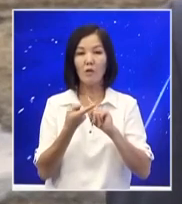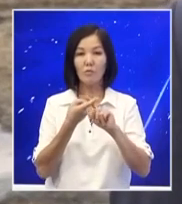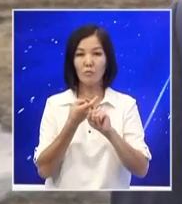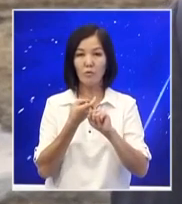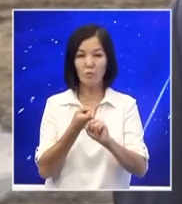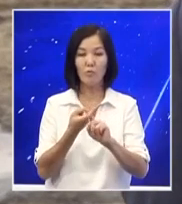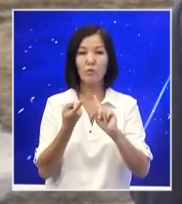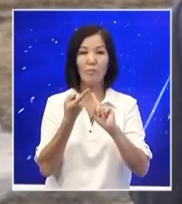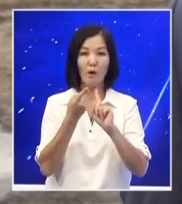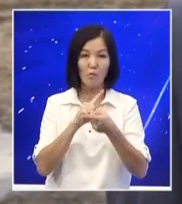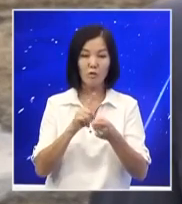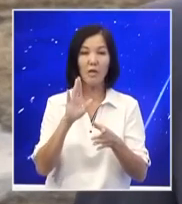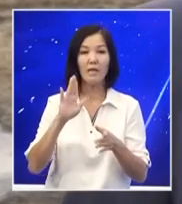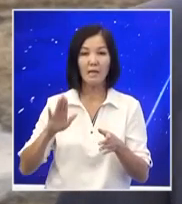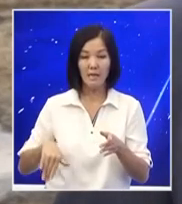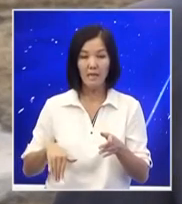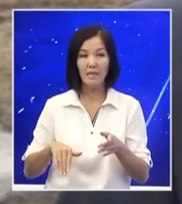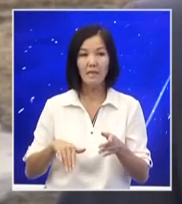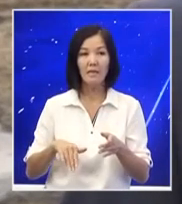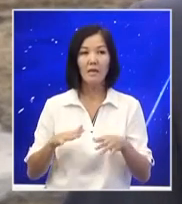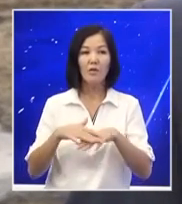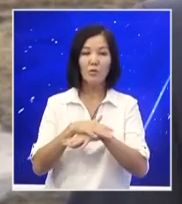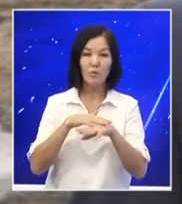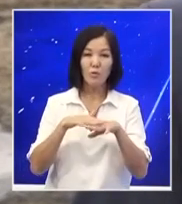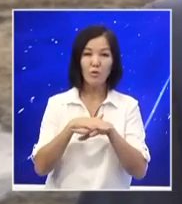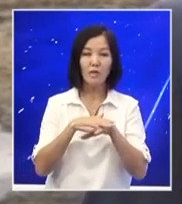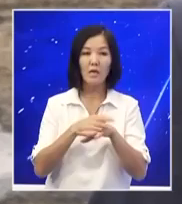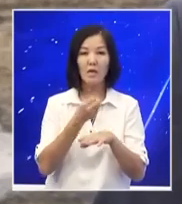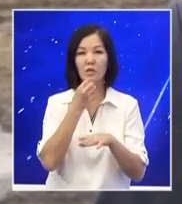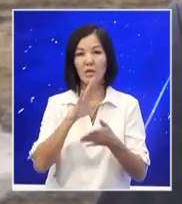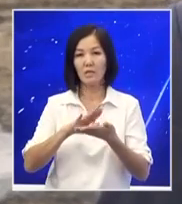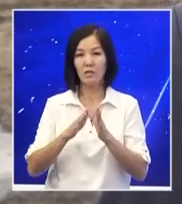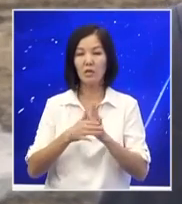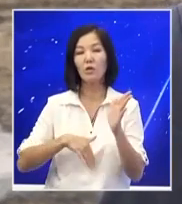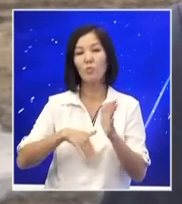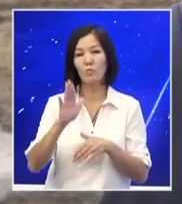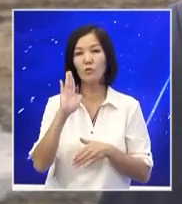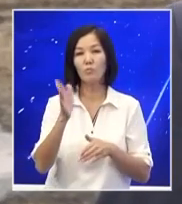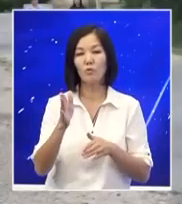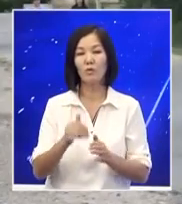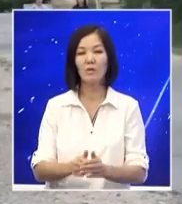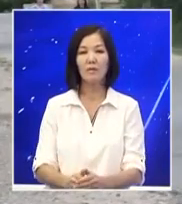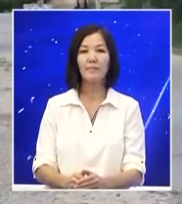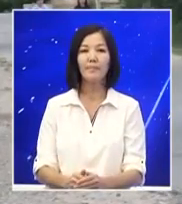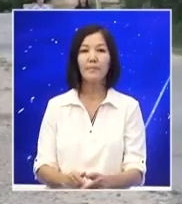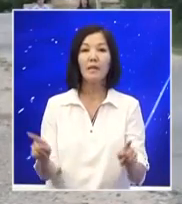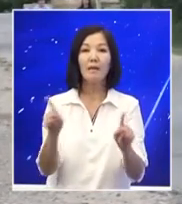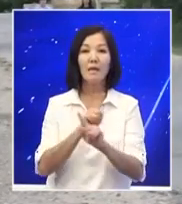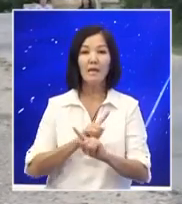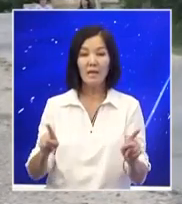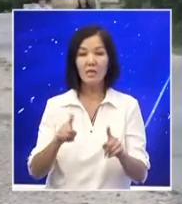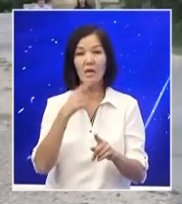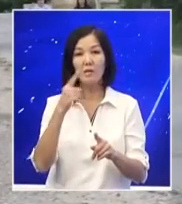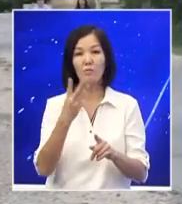мына осы айналада тұрған тұрғындарға жақсы жағдай жасалады деп жұмыс жасалып жатыр. Ерекше атап өтерлігі